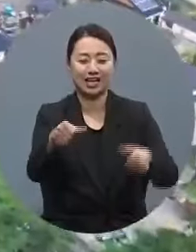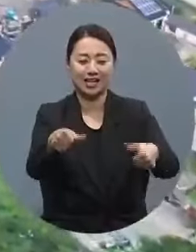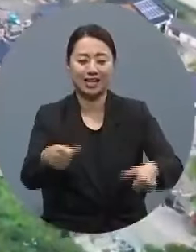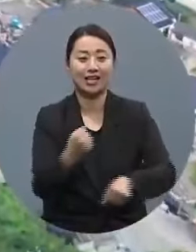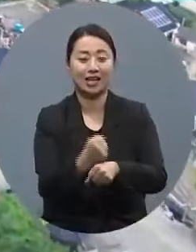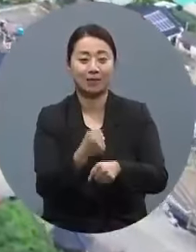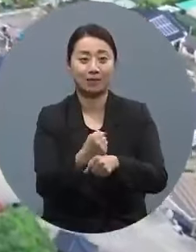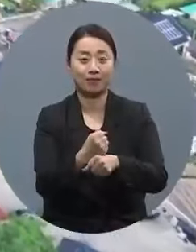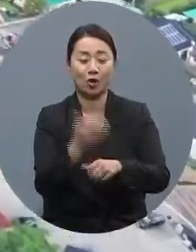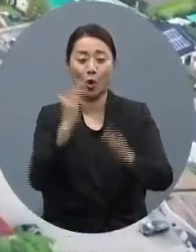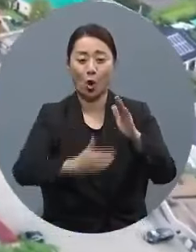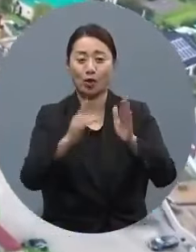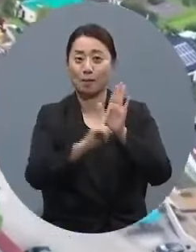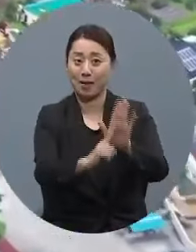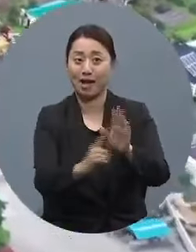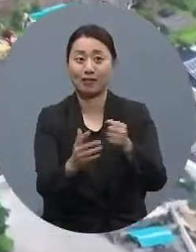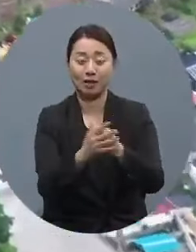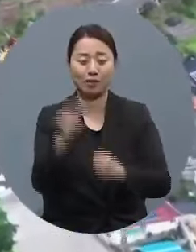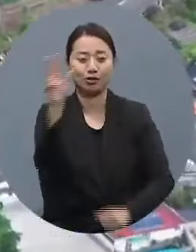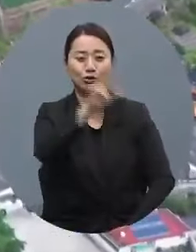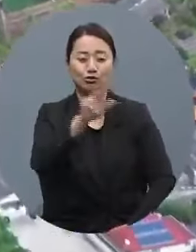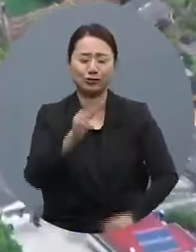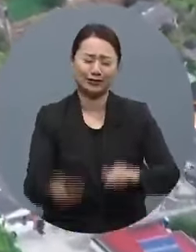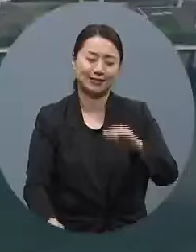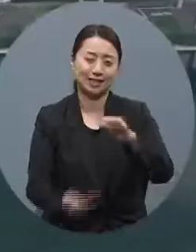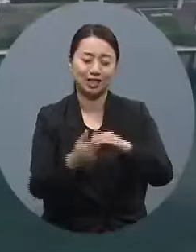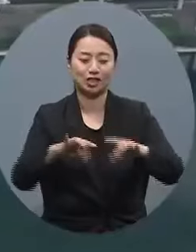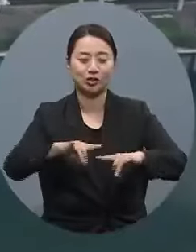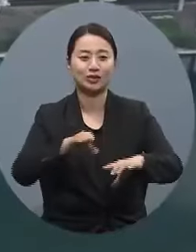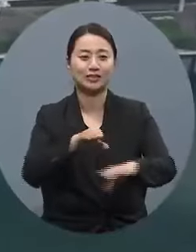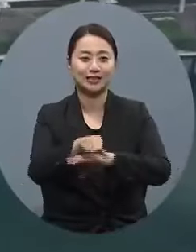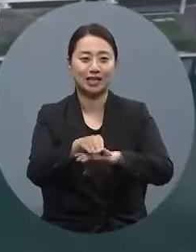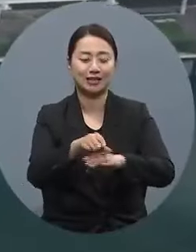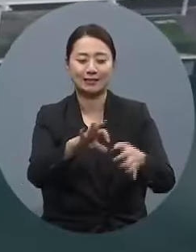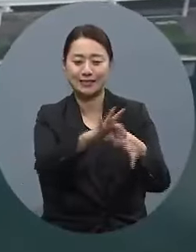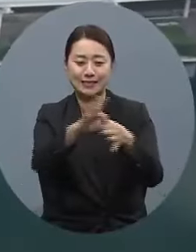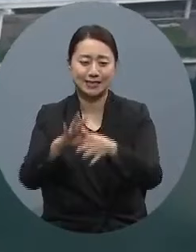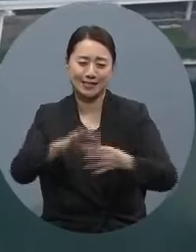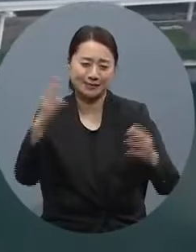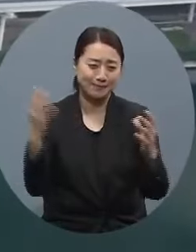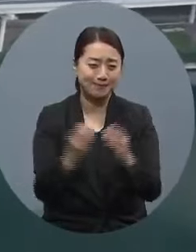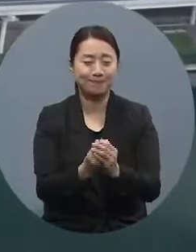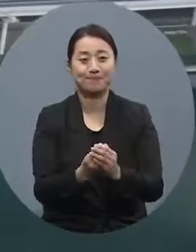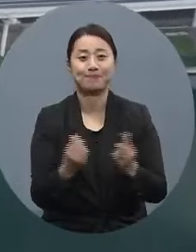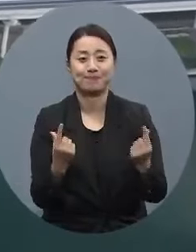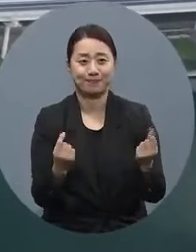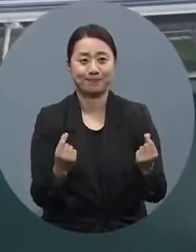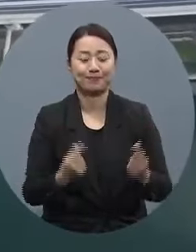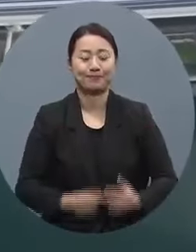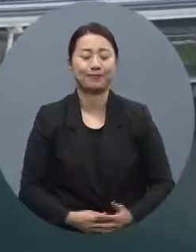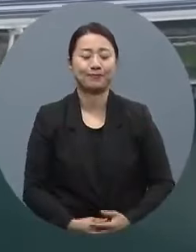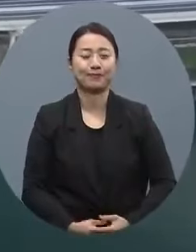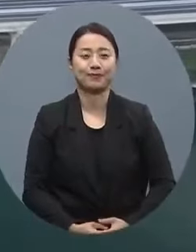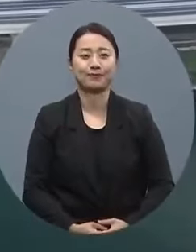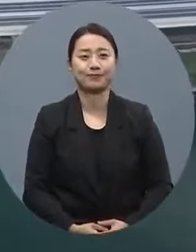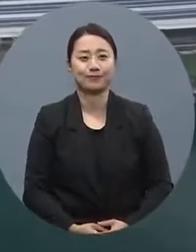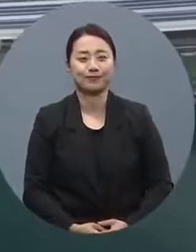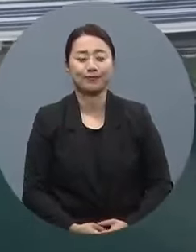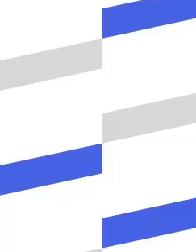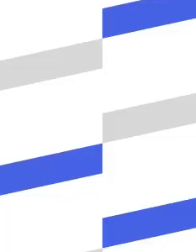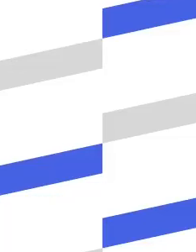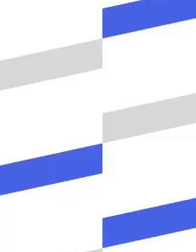울산 투자를 공식화하면서 전국 최대의 전기차 생산 공급망을 갖춰가고 있습니다 MBC 뉴스